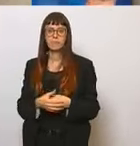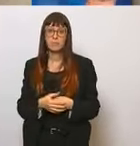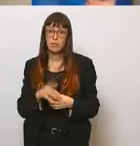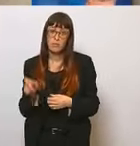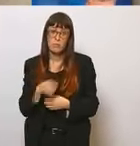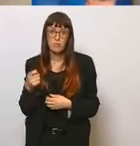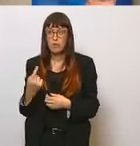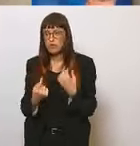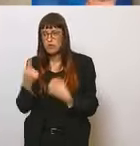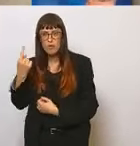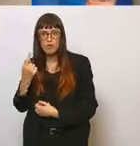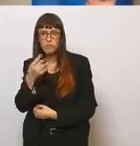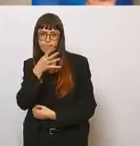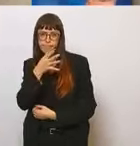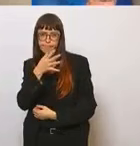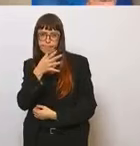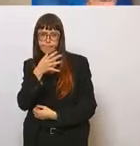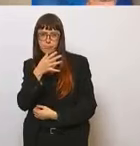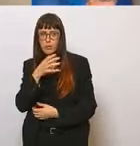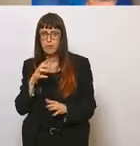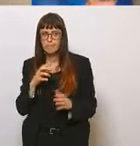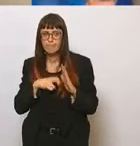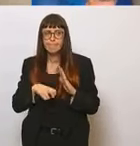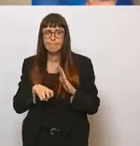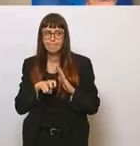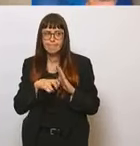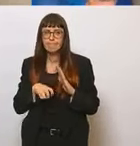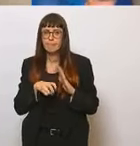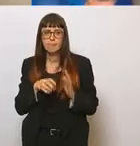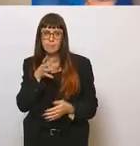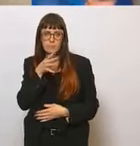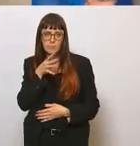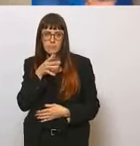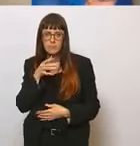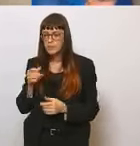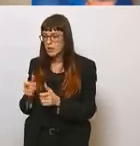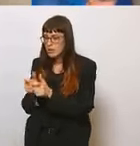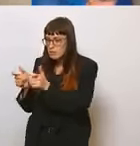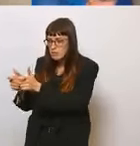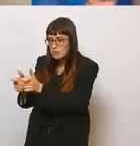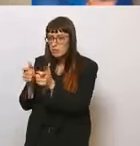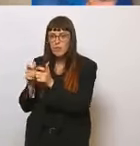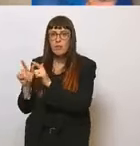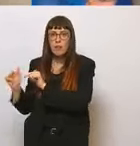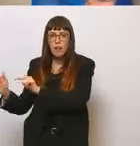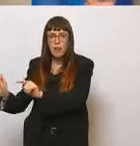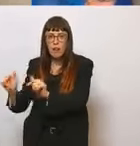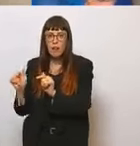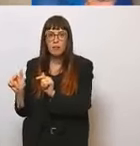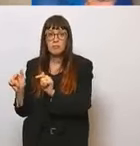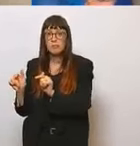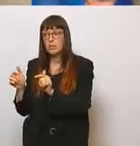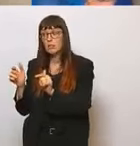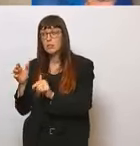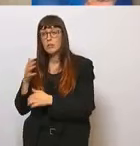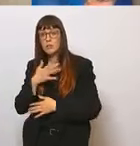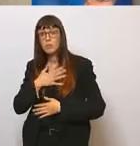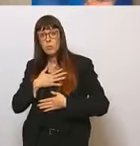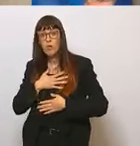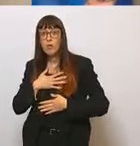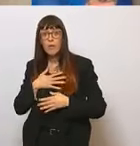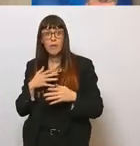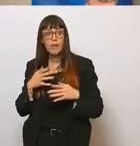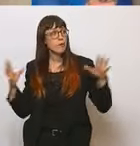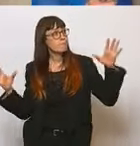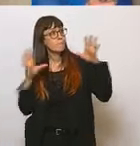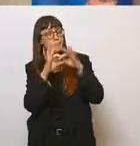seul, recroquevillé sur nous-mêmes. Aujourd'hui, il y a des startups qui se développent et qui sont aussi très contentes de travailler avec des